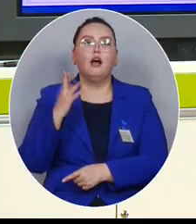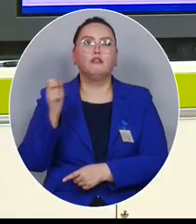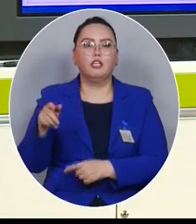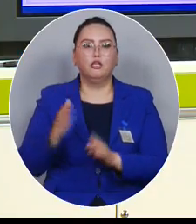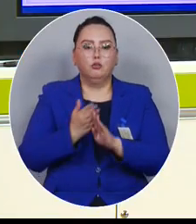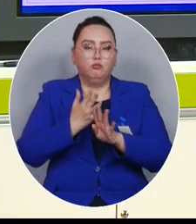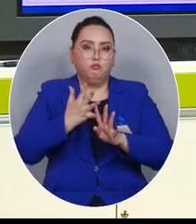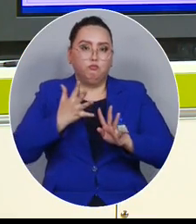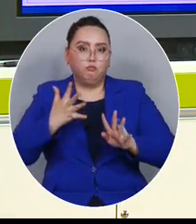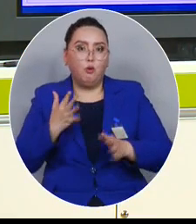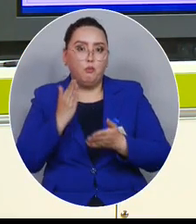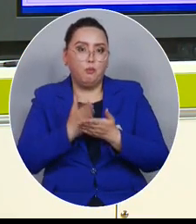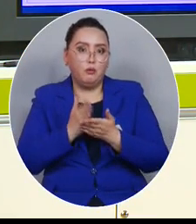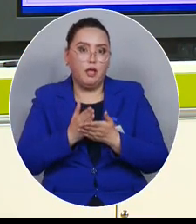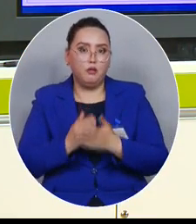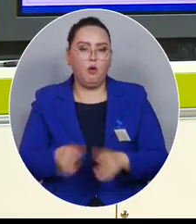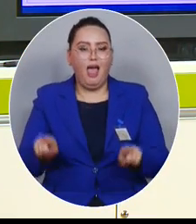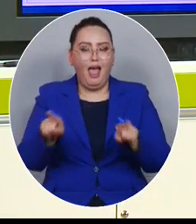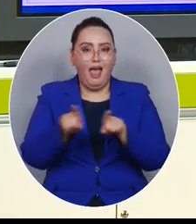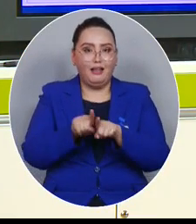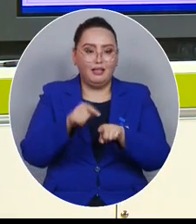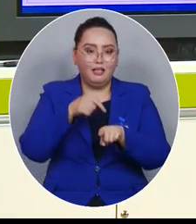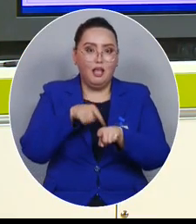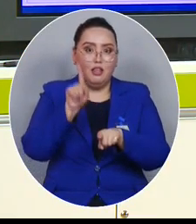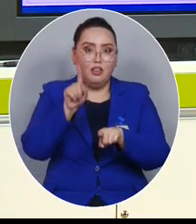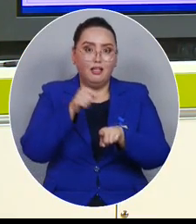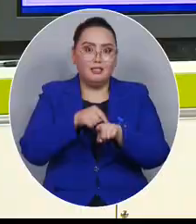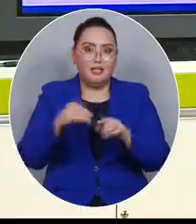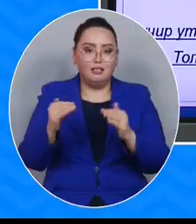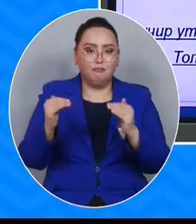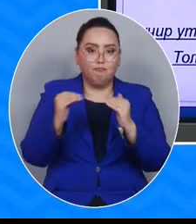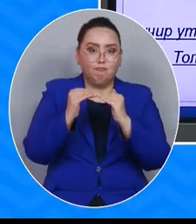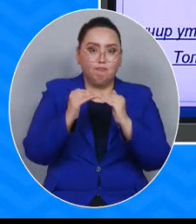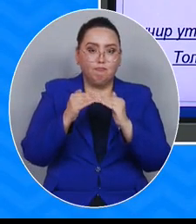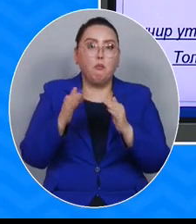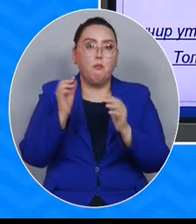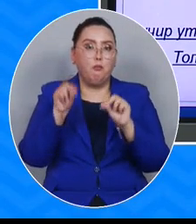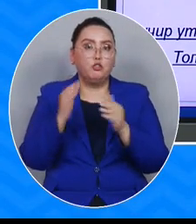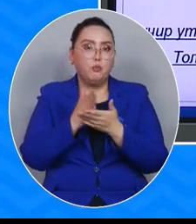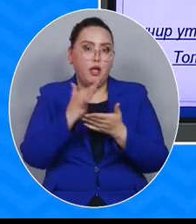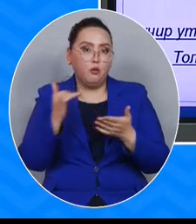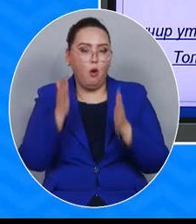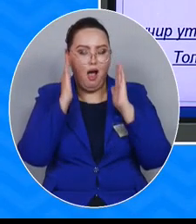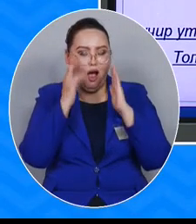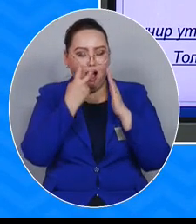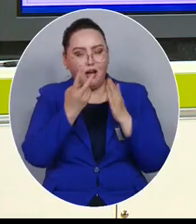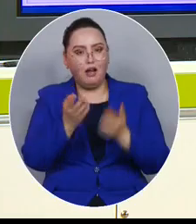байнағу, эсэвэл эн үүл хэрэг негэн цах зэрэгцэж бол болсанның элрхилж байнағу бүдгээг бүгдээр асай ахараарау үүхтүүдээ.